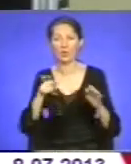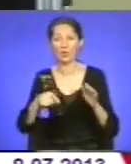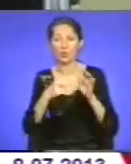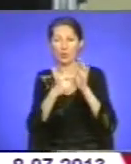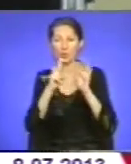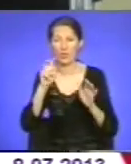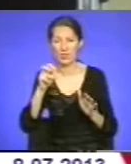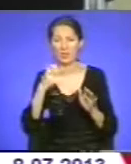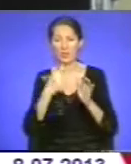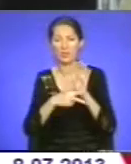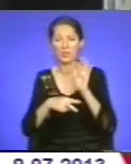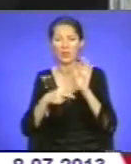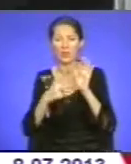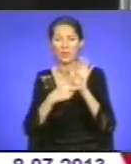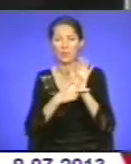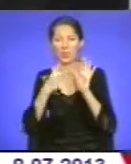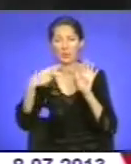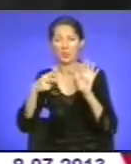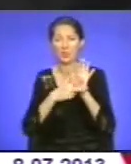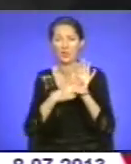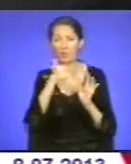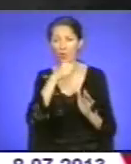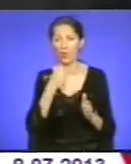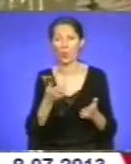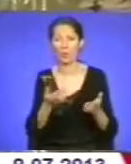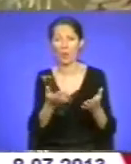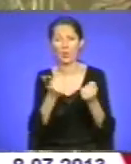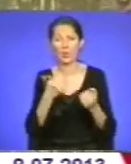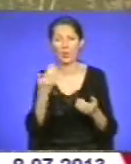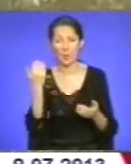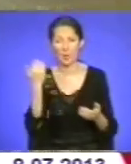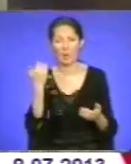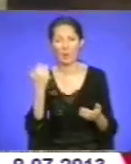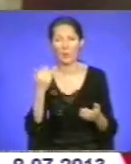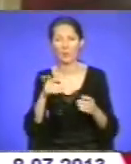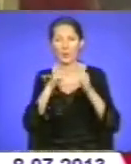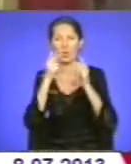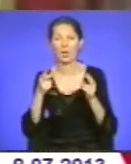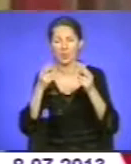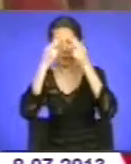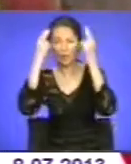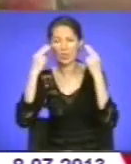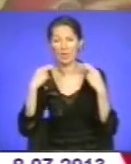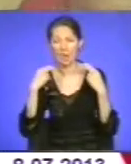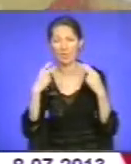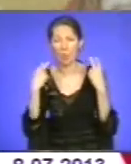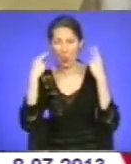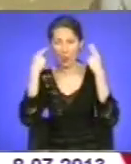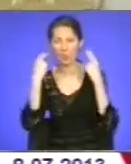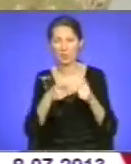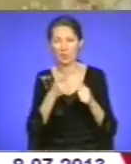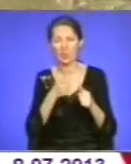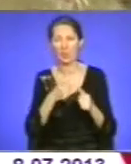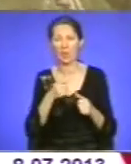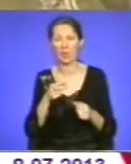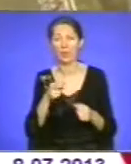року, прийнявши перед цим чернечий постриг з іменами Давид і Єфросинія. Тіла святих були покладені в одну